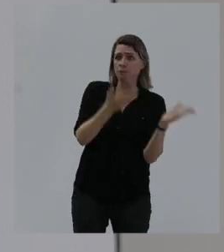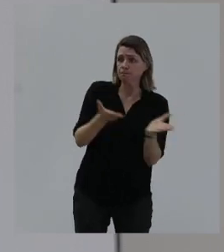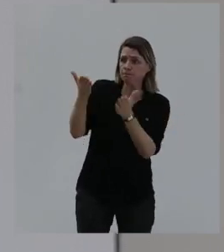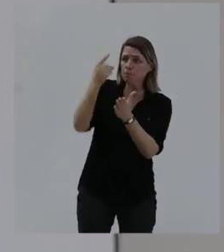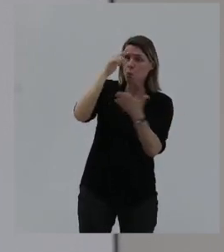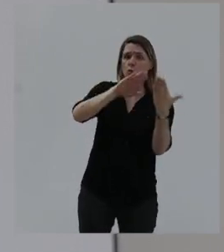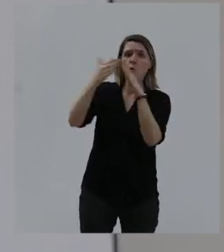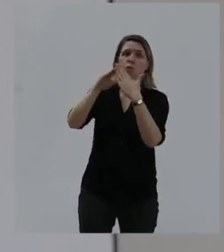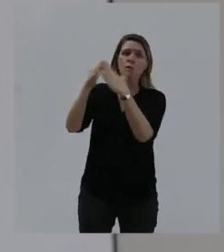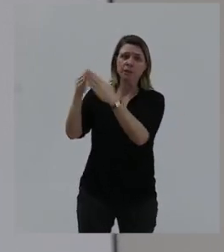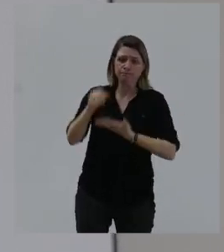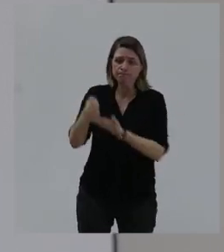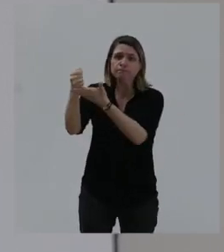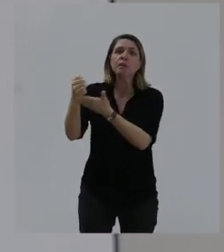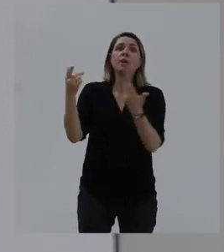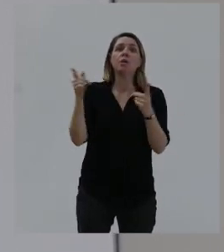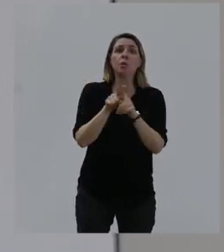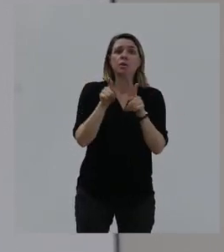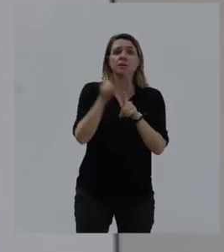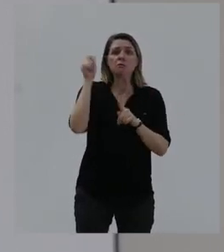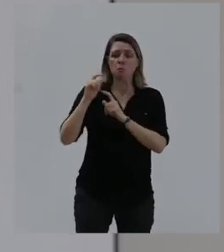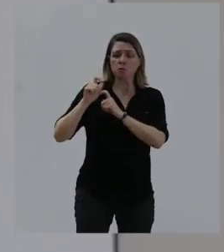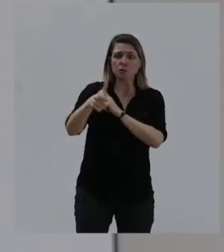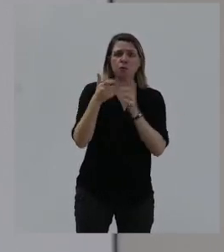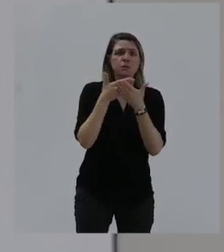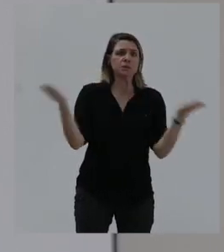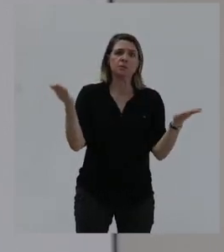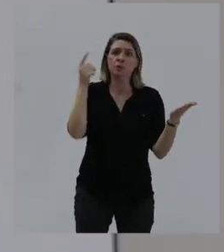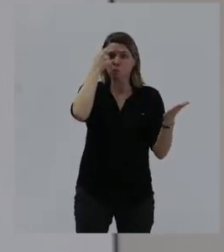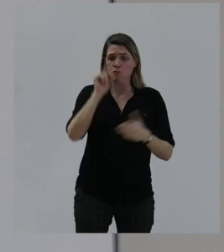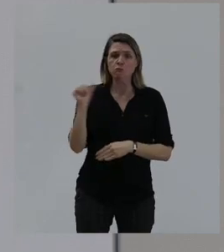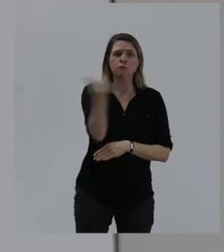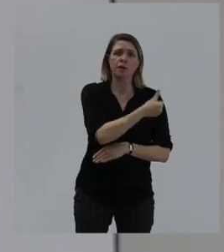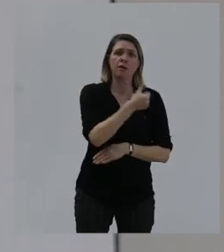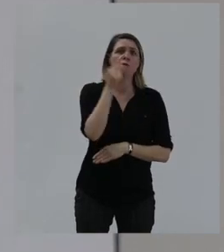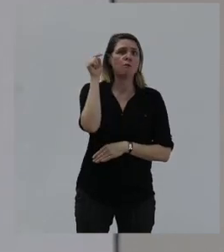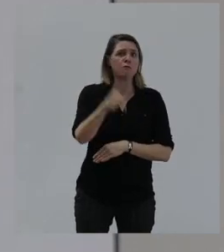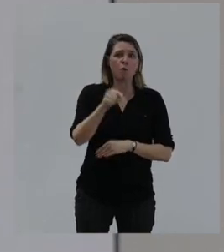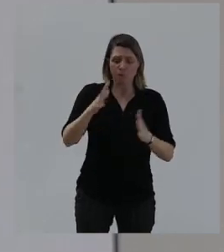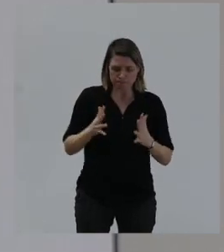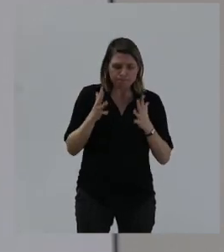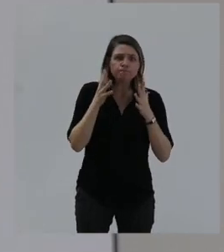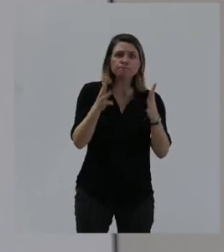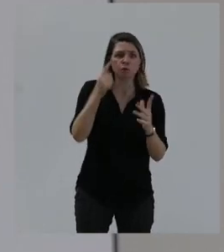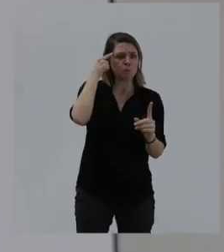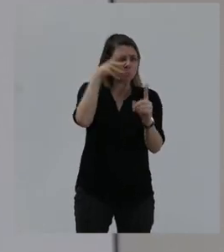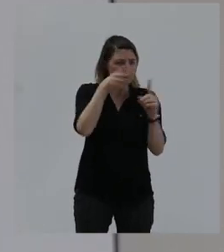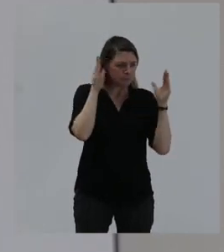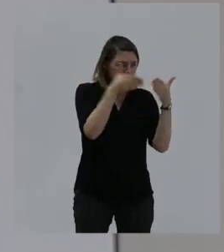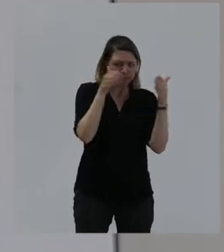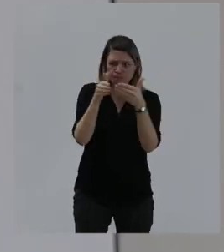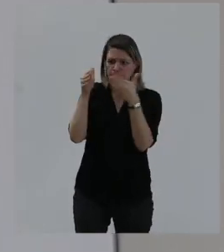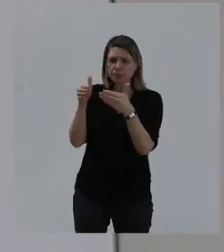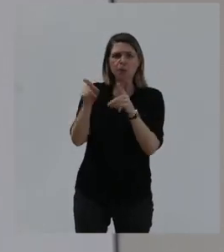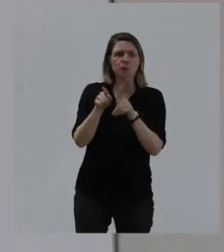de la communauté. Cela implique ensuite qu'on simplifie les procédures pour que chacun et chacune puisse se consacrer pleinement à ses missions, donne